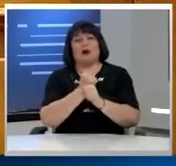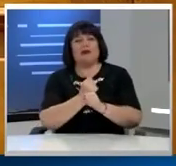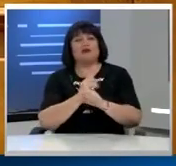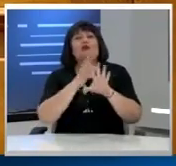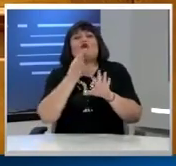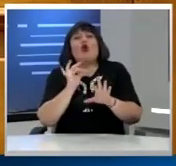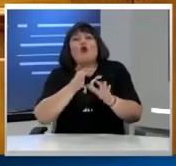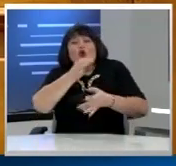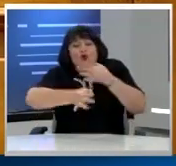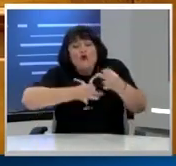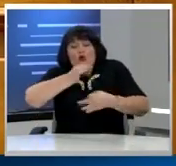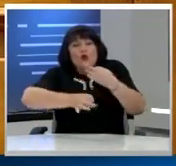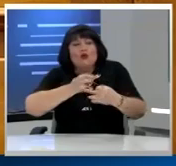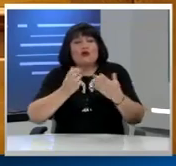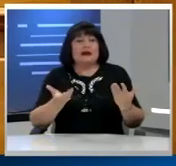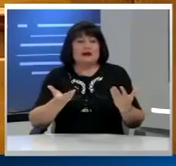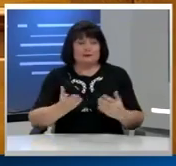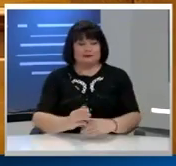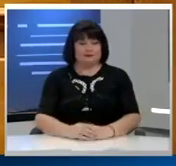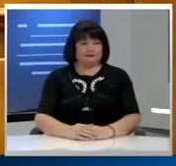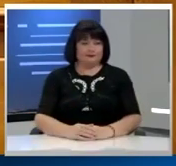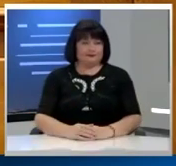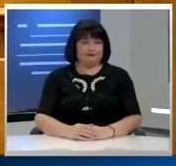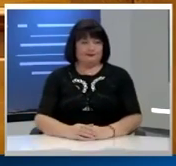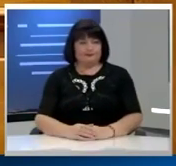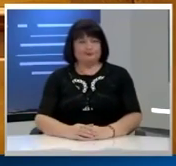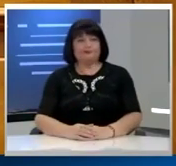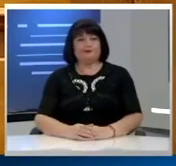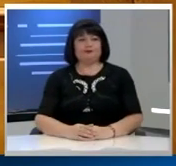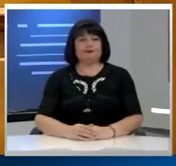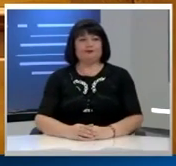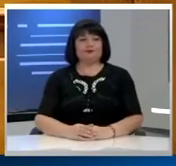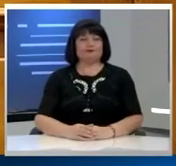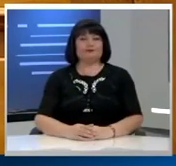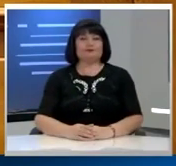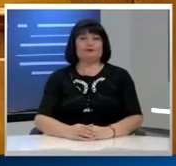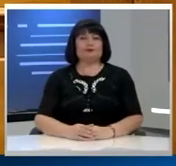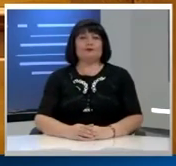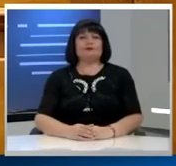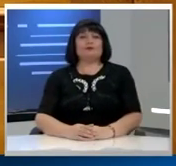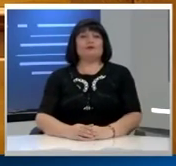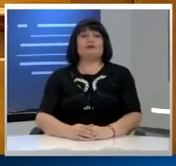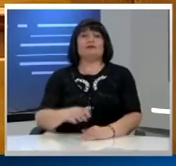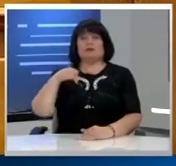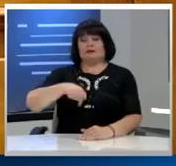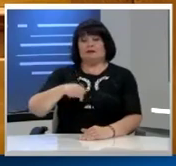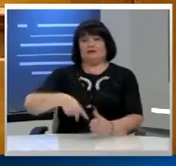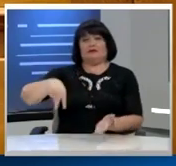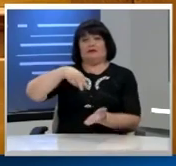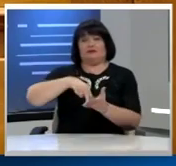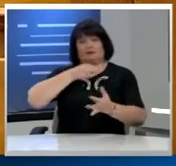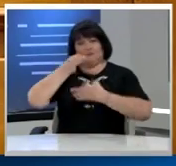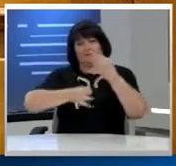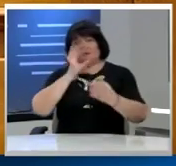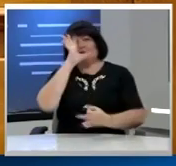λέω όλα αυτά? Τα λέω όλα αυτά διότι δεν υπάρχει άλλο βήμα για να αποκαθίσταται η αλήθεια από ό,τι